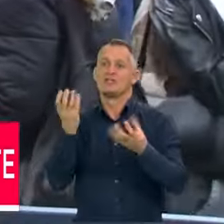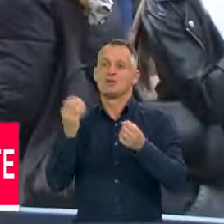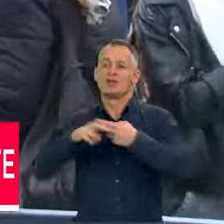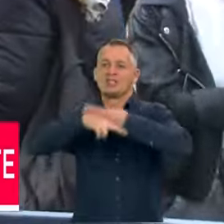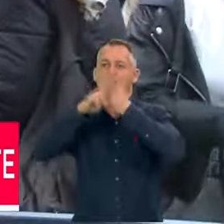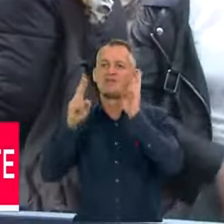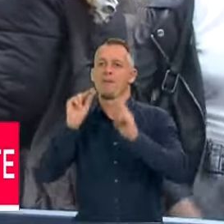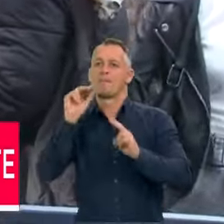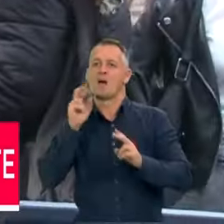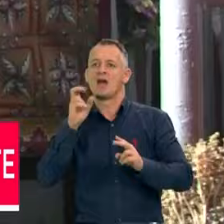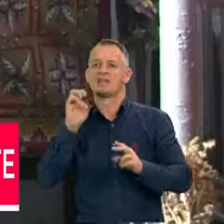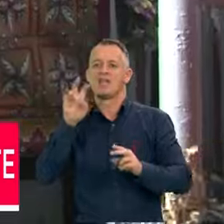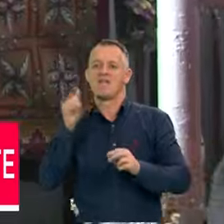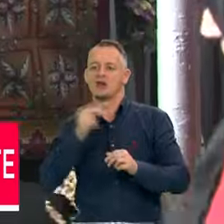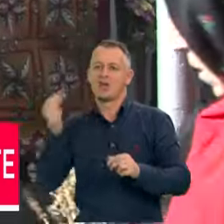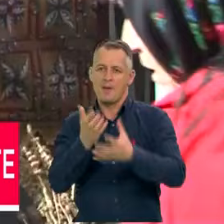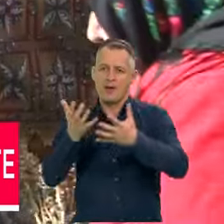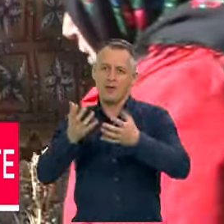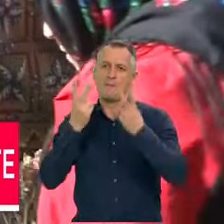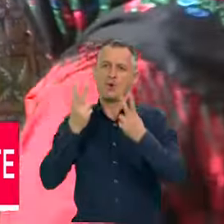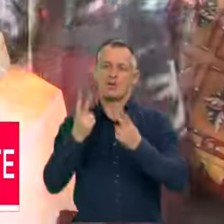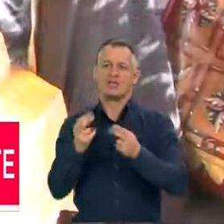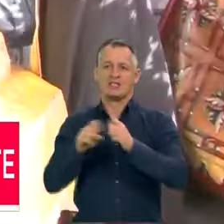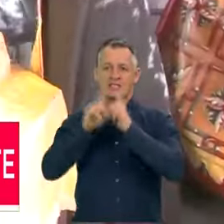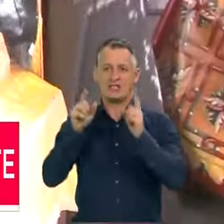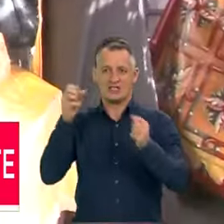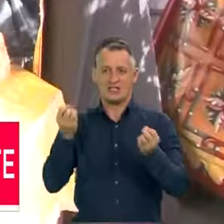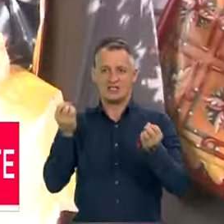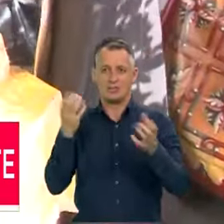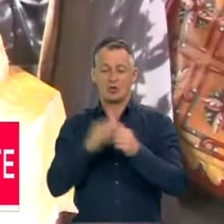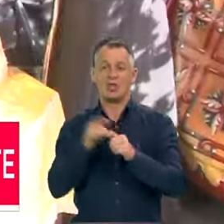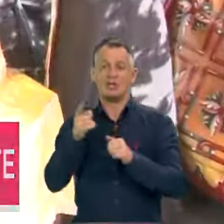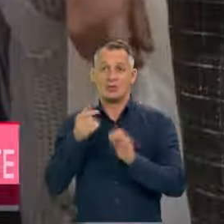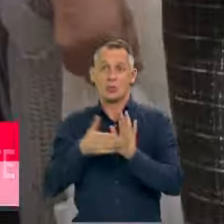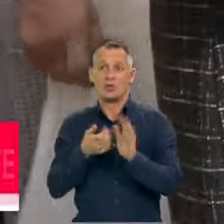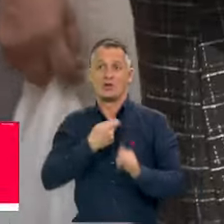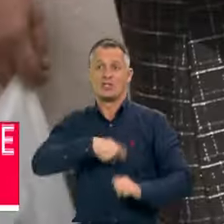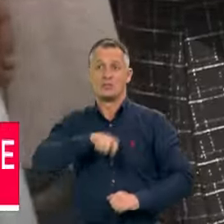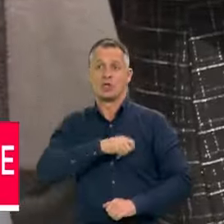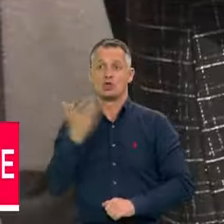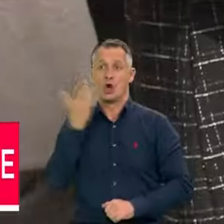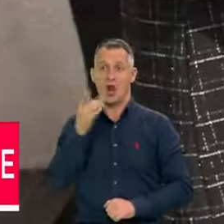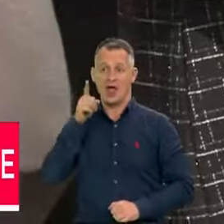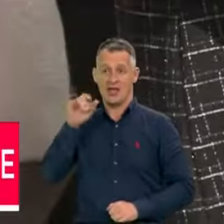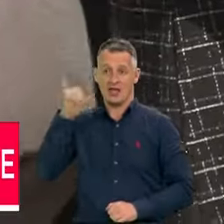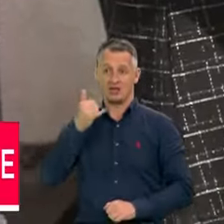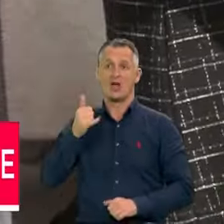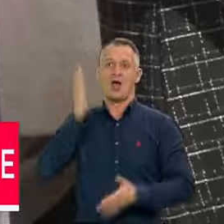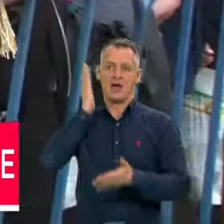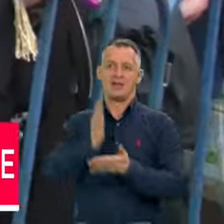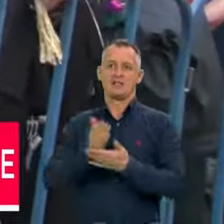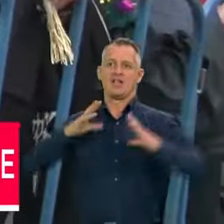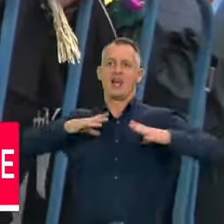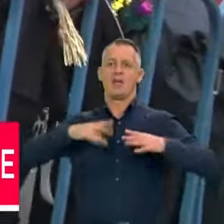Parascheva cea mai importantă zi a sărbătorii din acest motiv Inspectoratul Școlar Iași a decis să dea liber tuturor